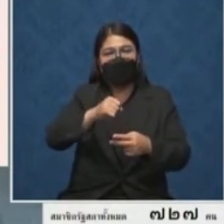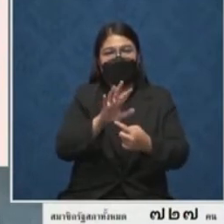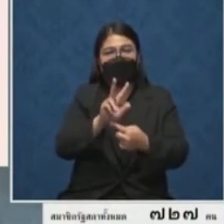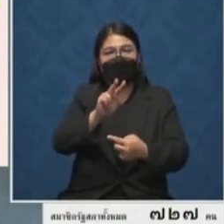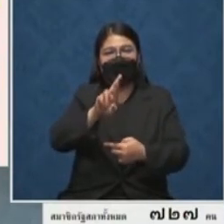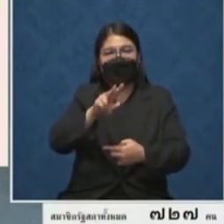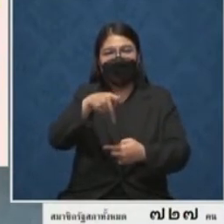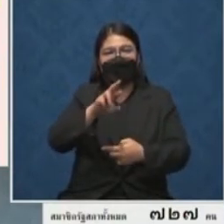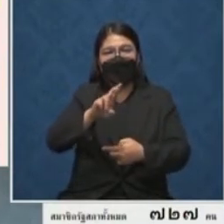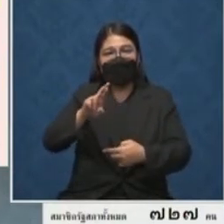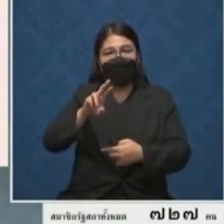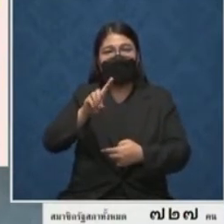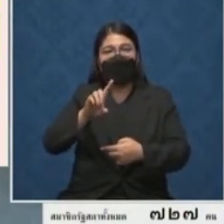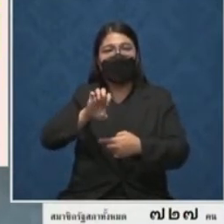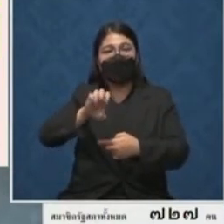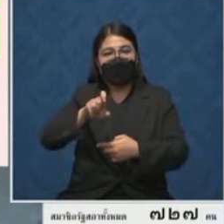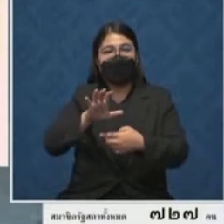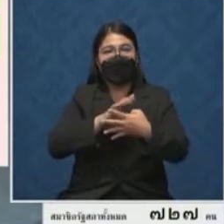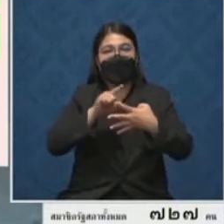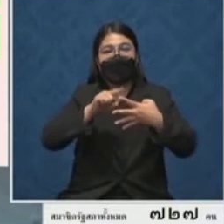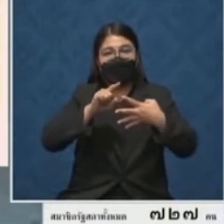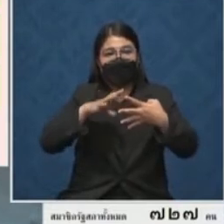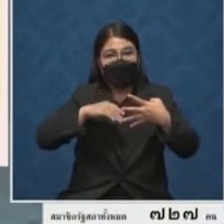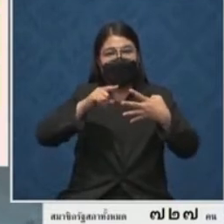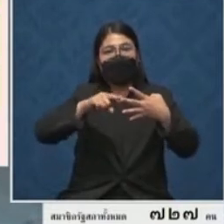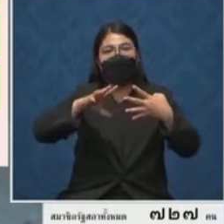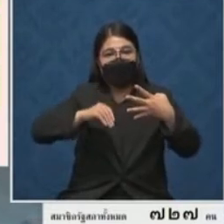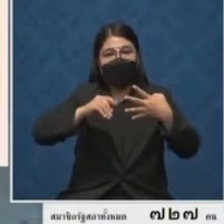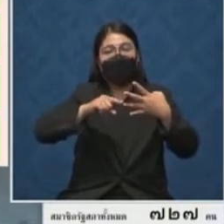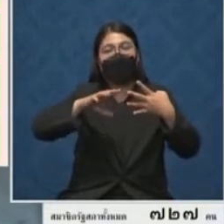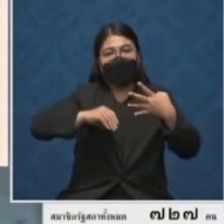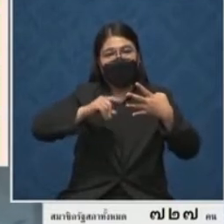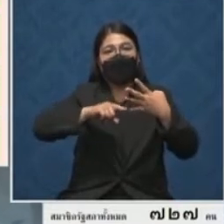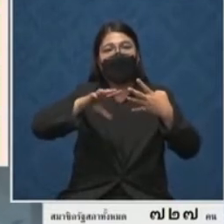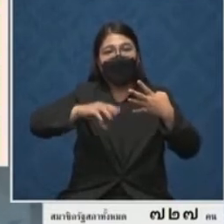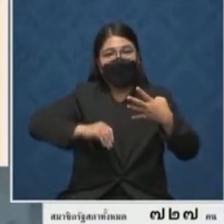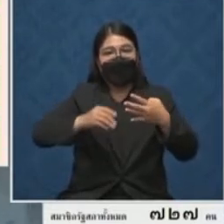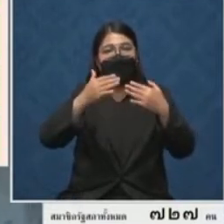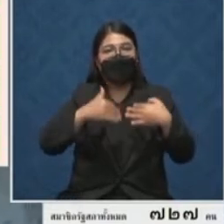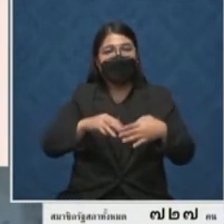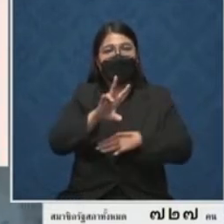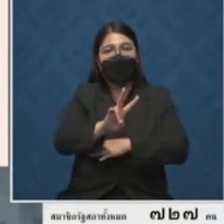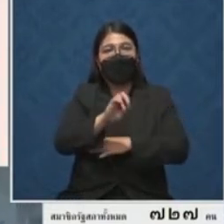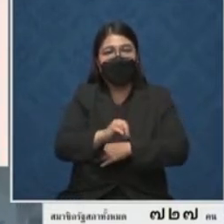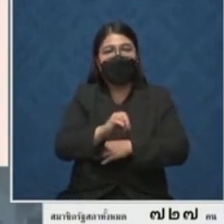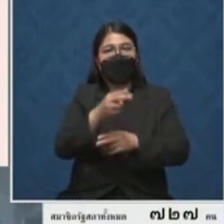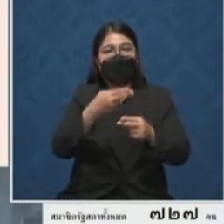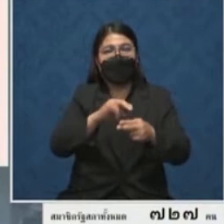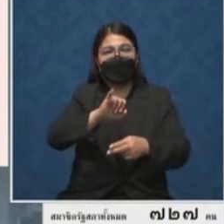การ2รับหลักการ3รับหลักการ4รับหลักการครับ 70นายจักรพลตั้งสุทธิ